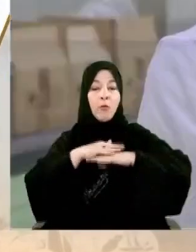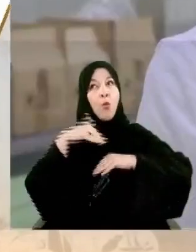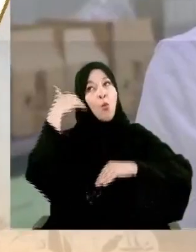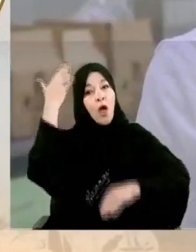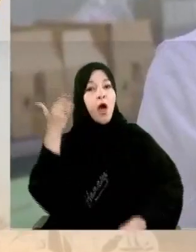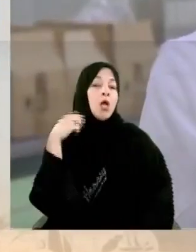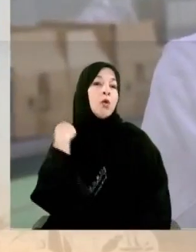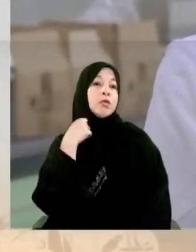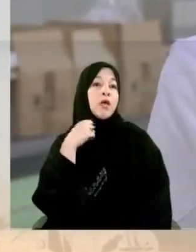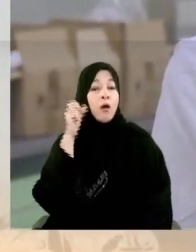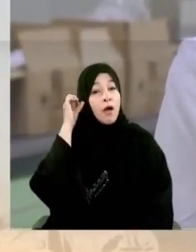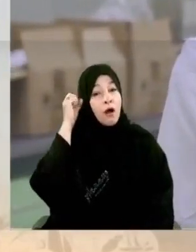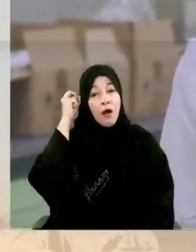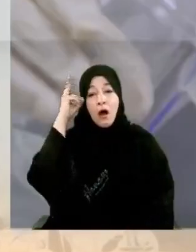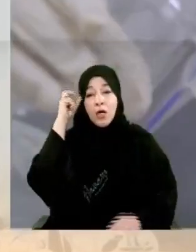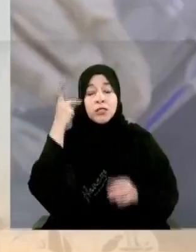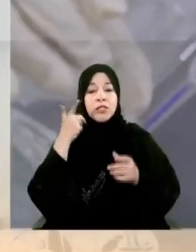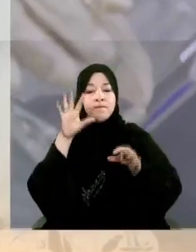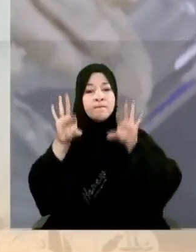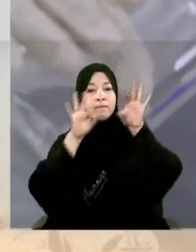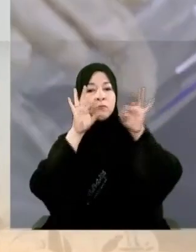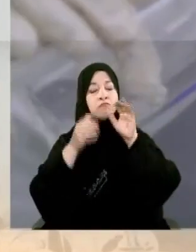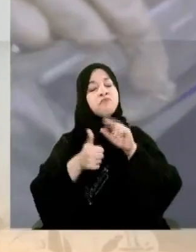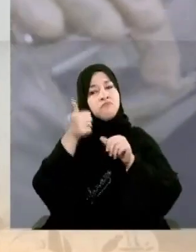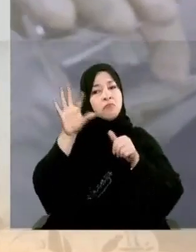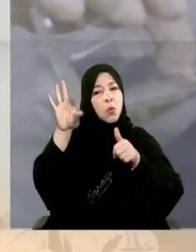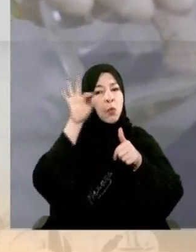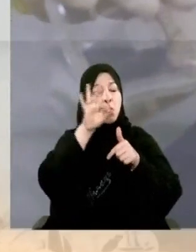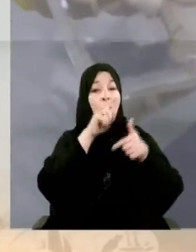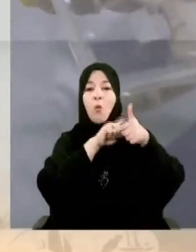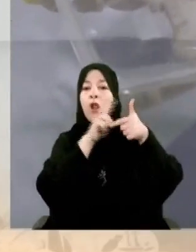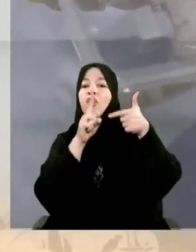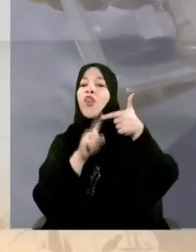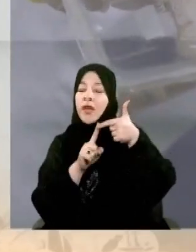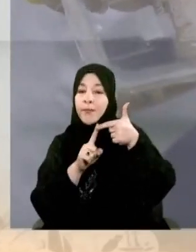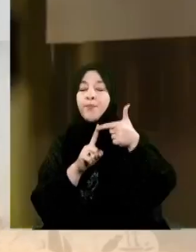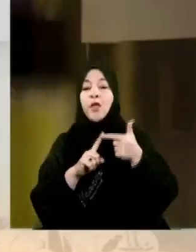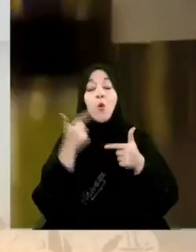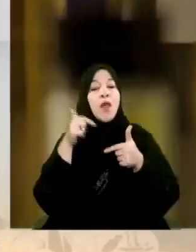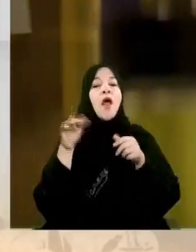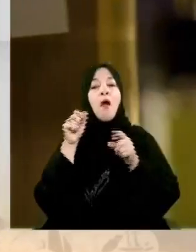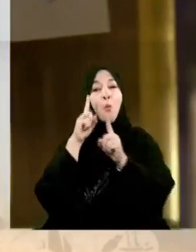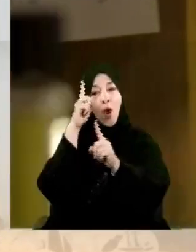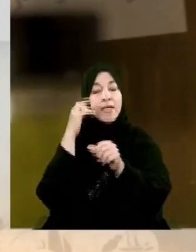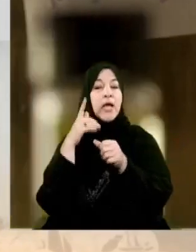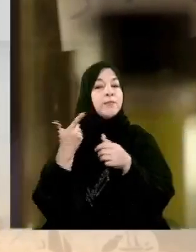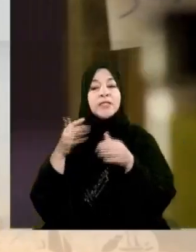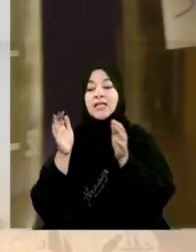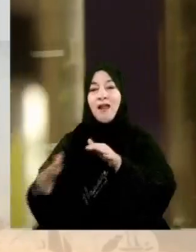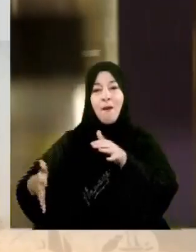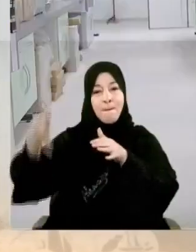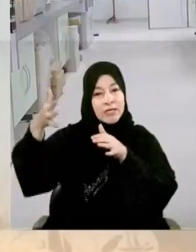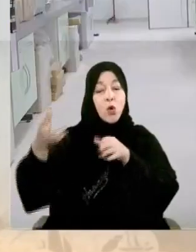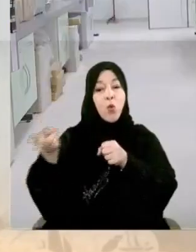تقييم هؤلاء الابتكارات ويتم ترشيح عدد منها 2، سواء للمرحلة 1 للمرحلة المتوسطة وآخر للمرحلة